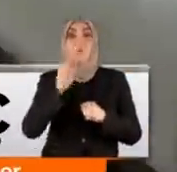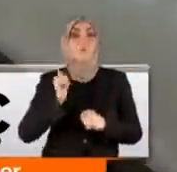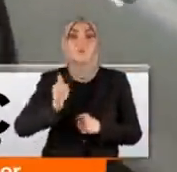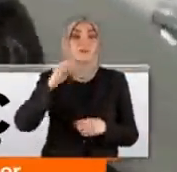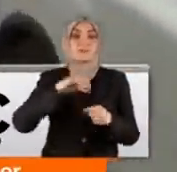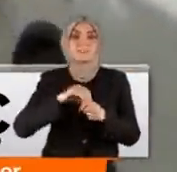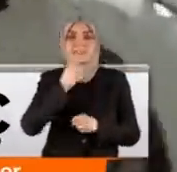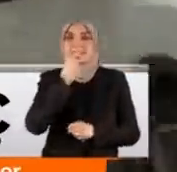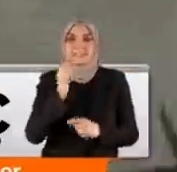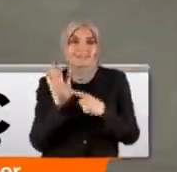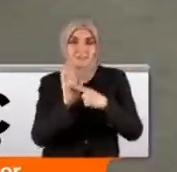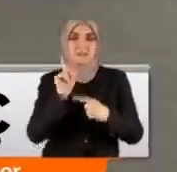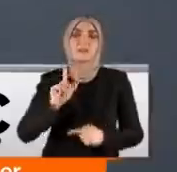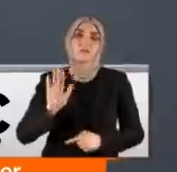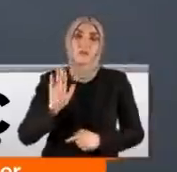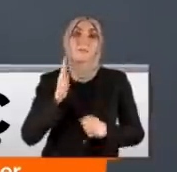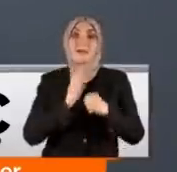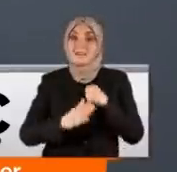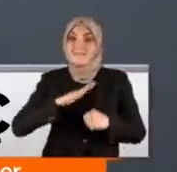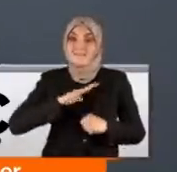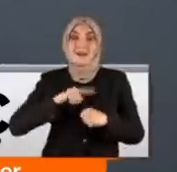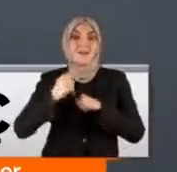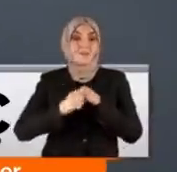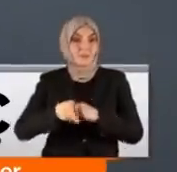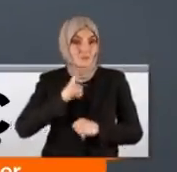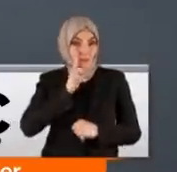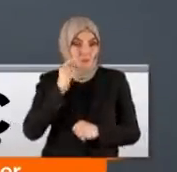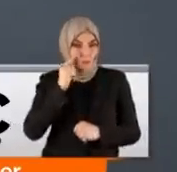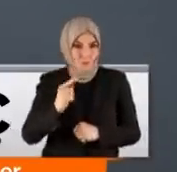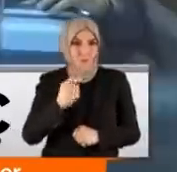Ancak kısıtlamanın olduğu hafta sonları özel araçla seyahat yine